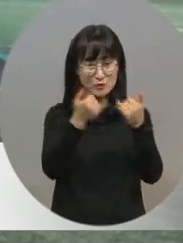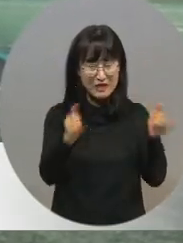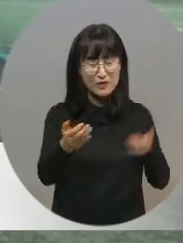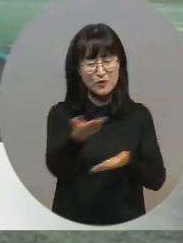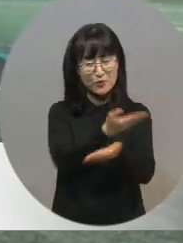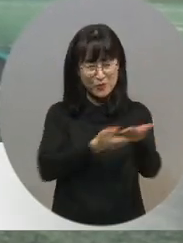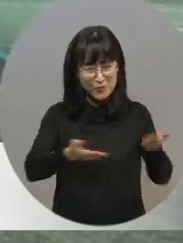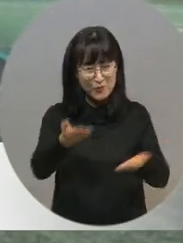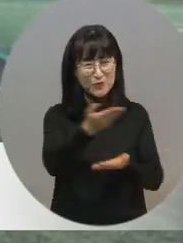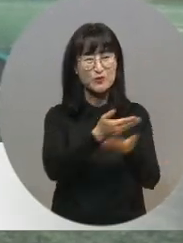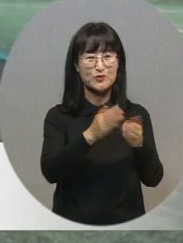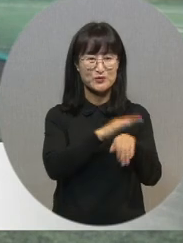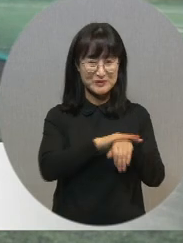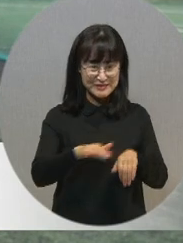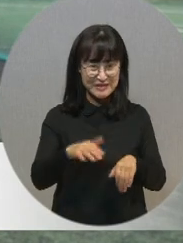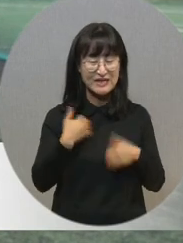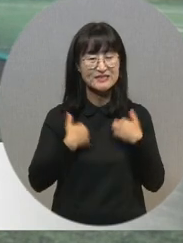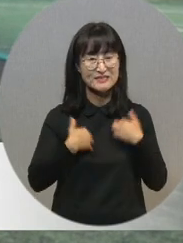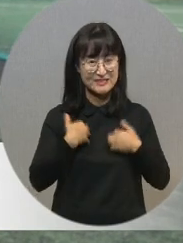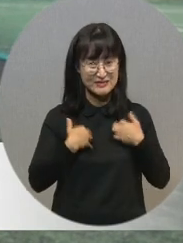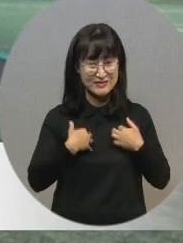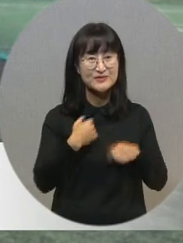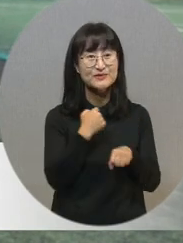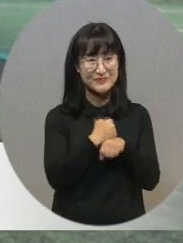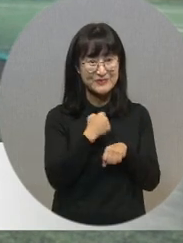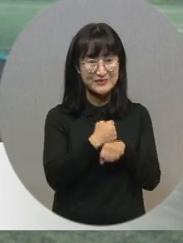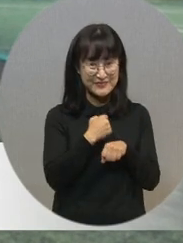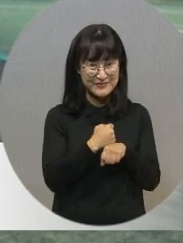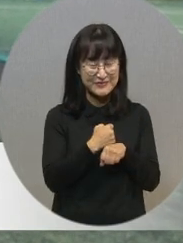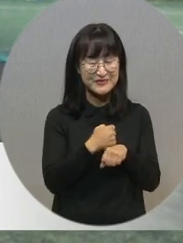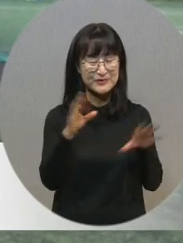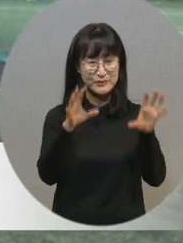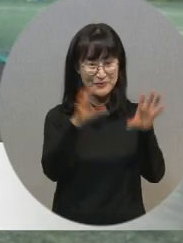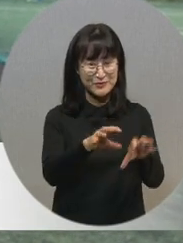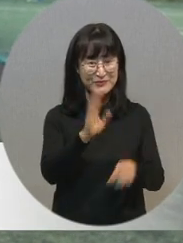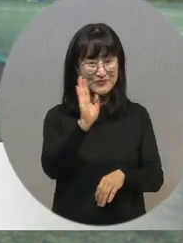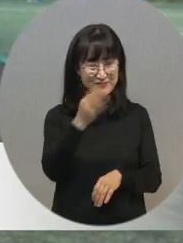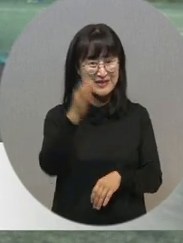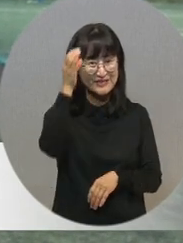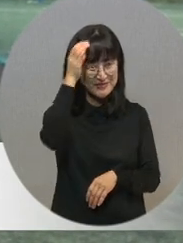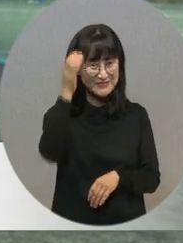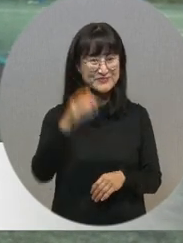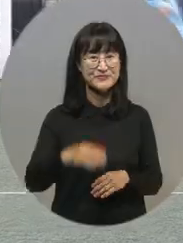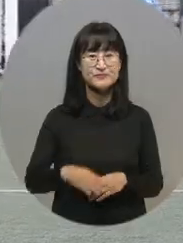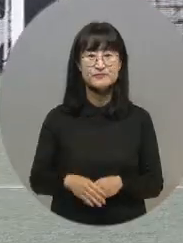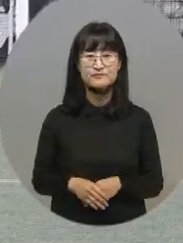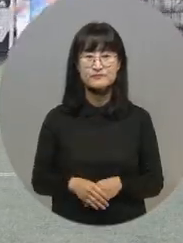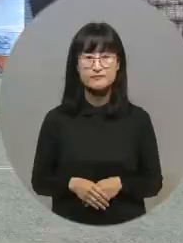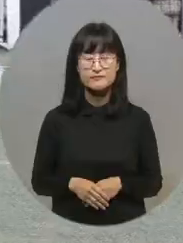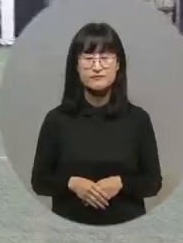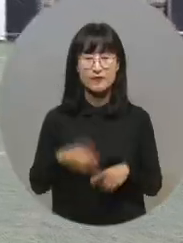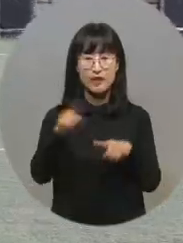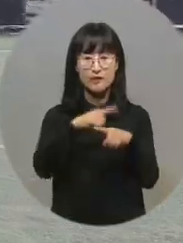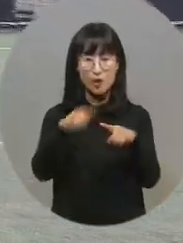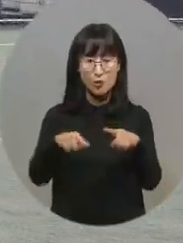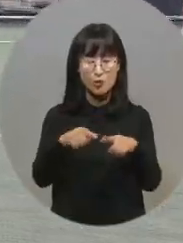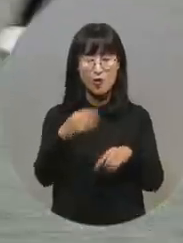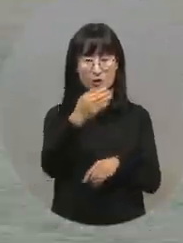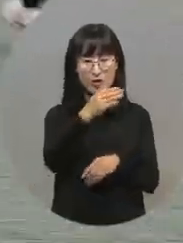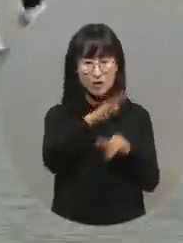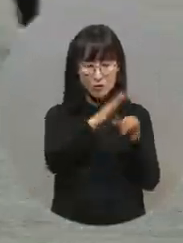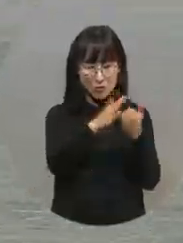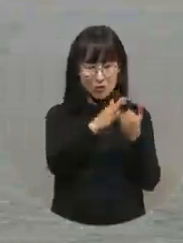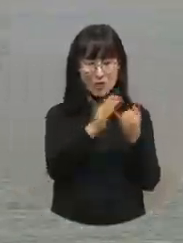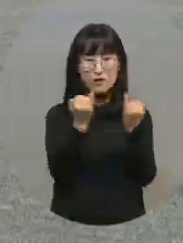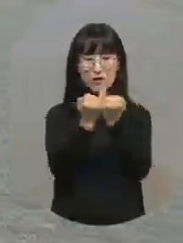교류도 즐겁게 하는 그런 한마당 잔치가 되기를 기대합니다. 대회는 유소년부,